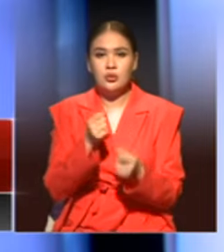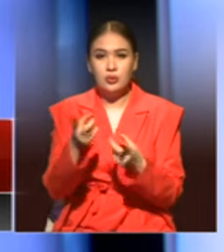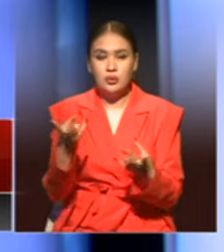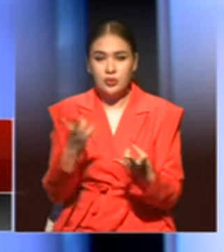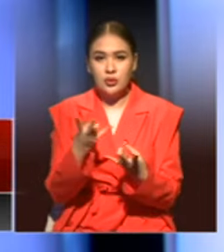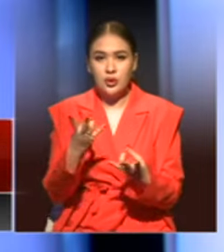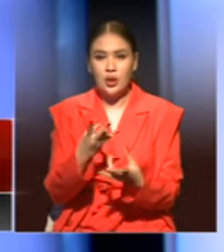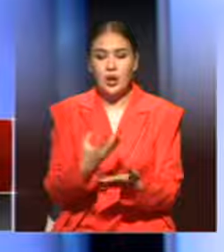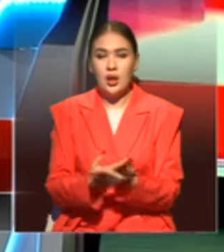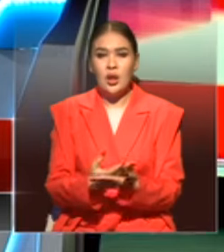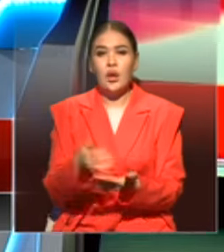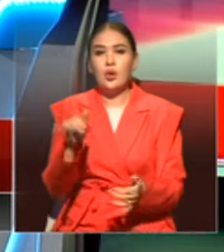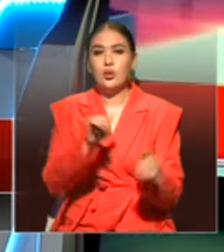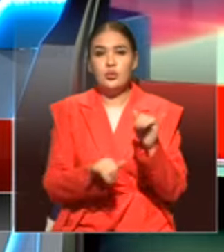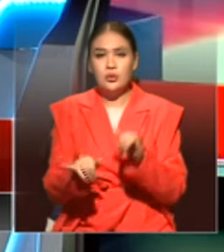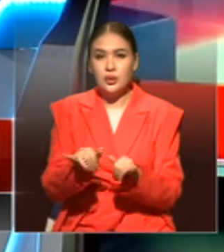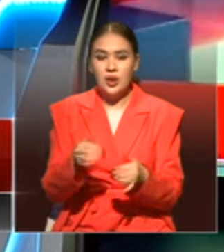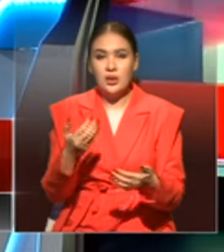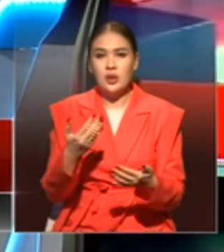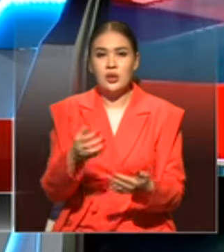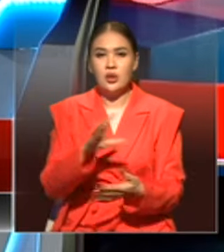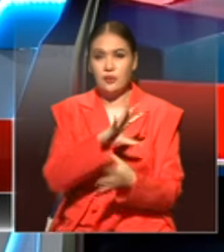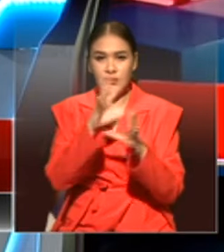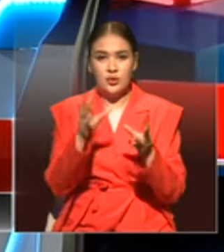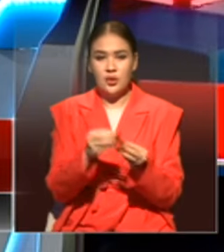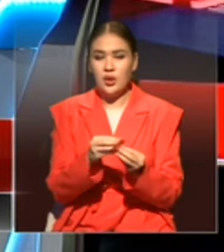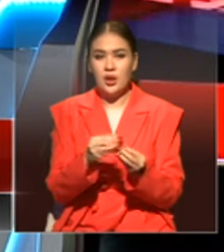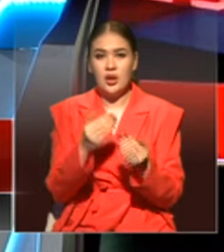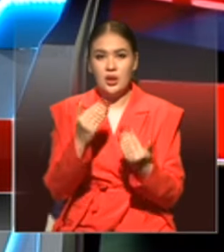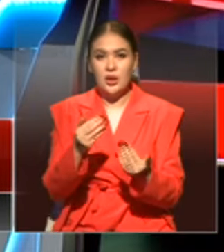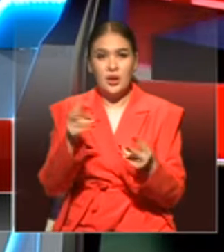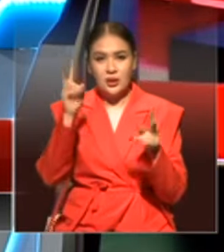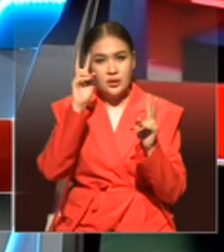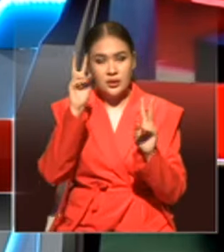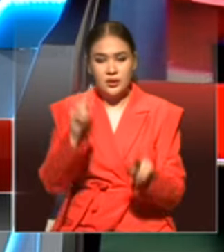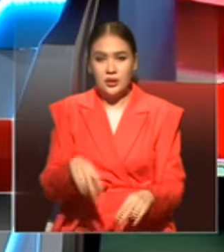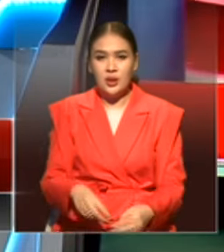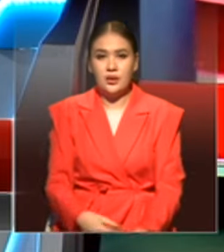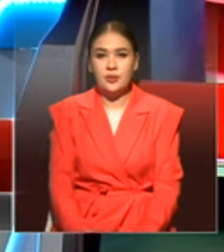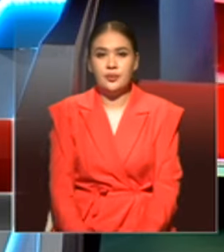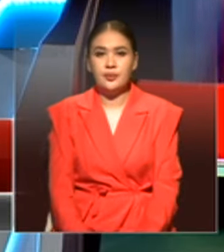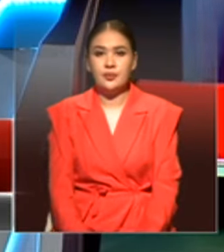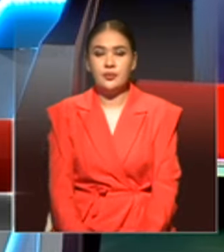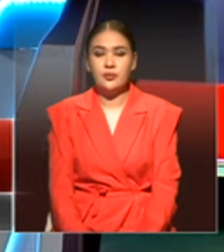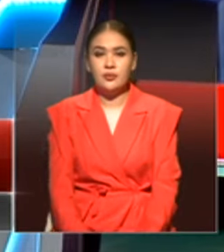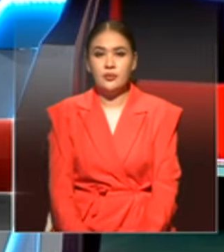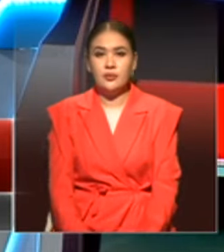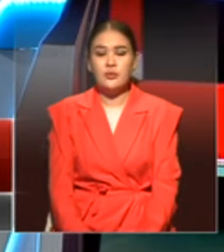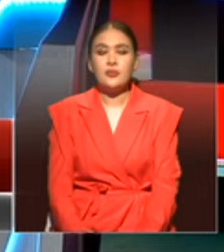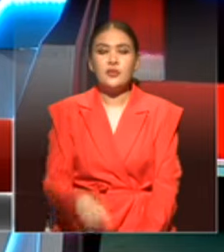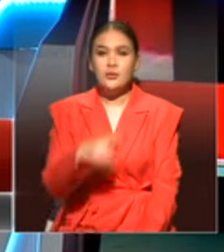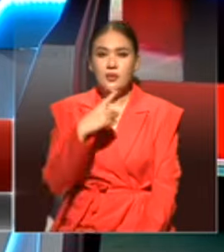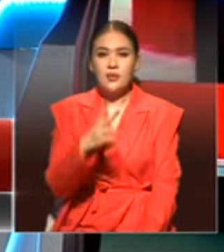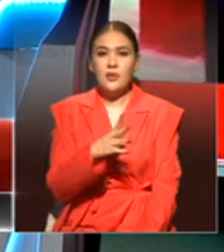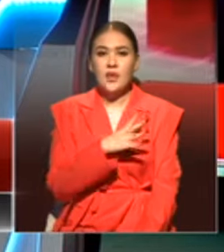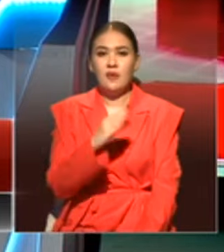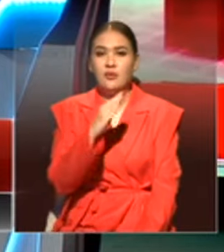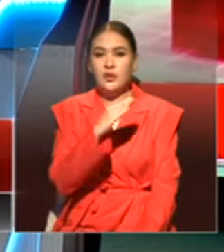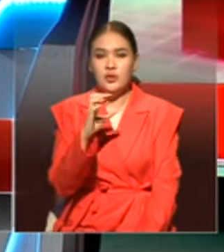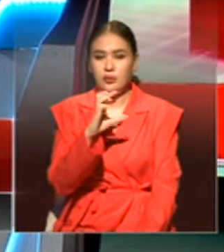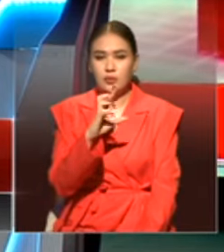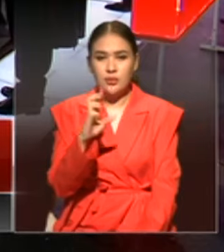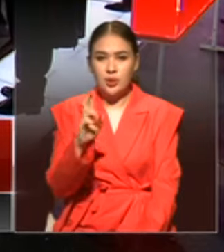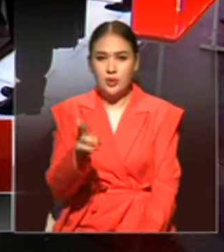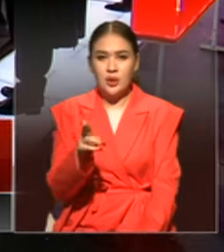алюминий не үшін тапсыру керек, олар шикізат көз екенінді білмейді оны. Мына жерде осы жаңа ғана Фейсбукқа бізге мынандай хат